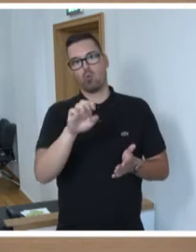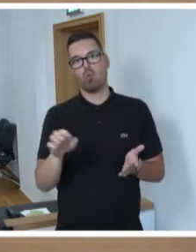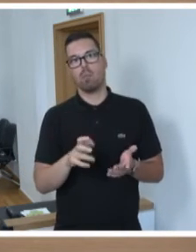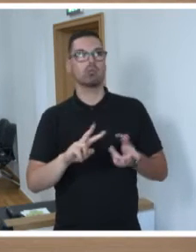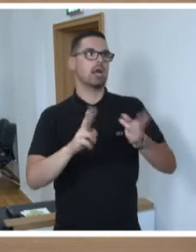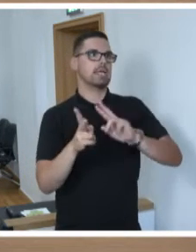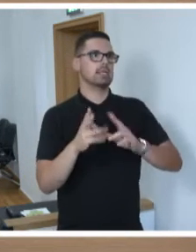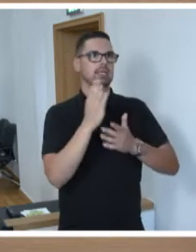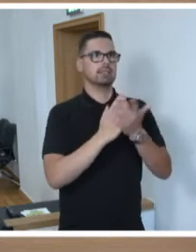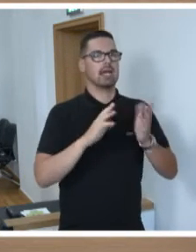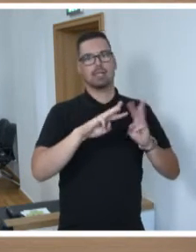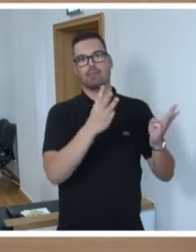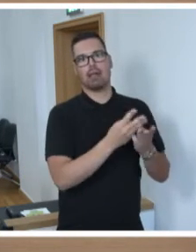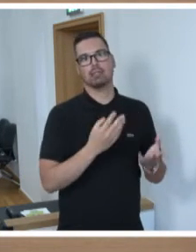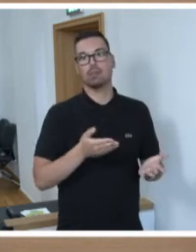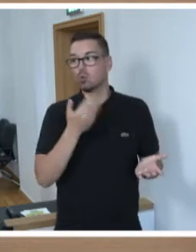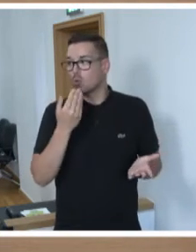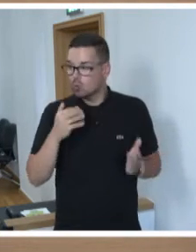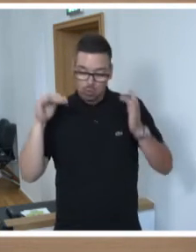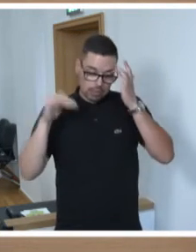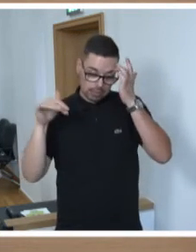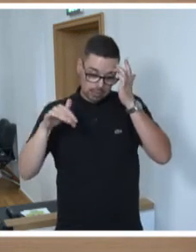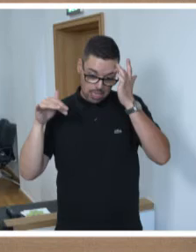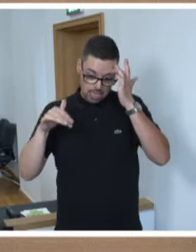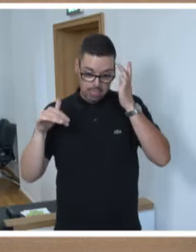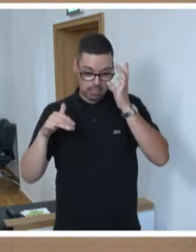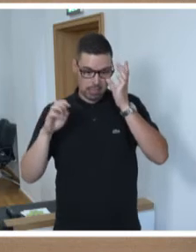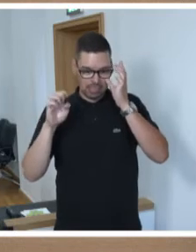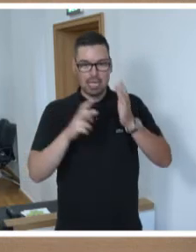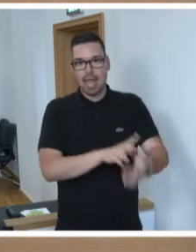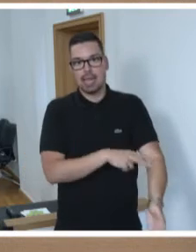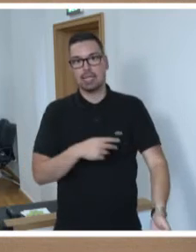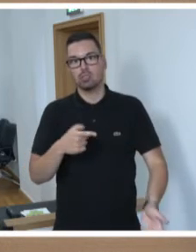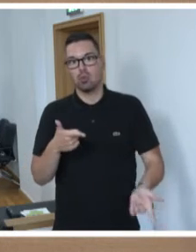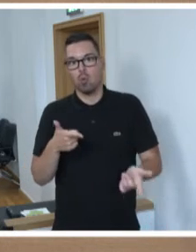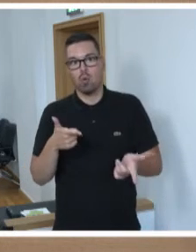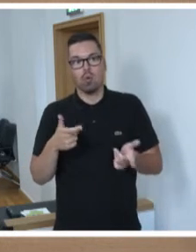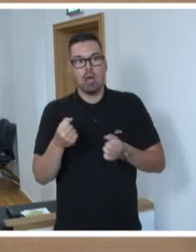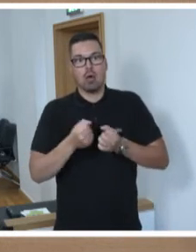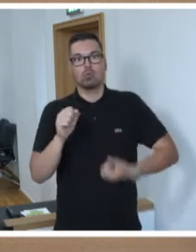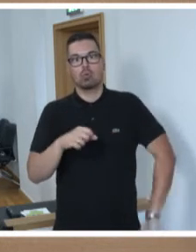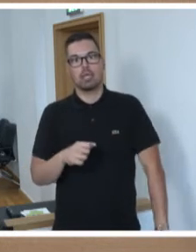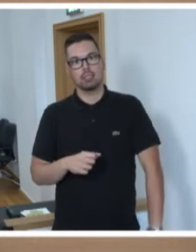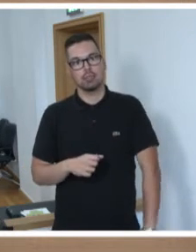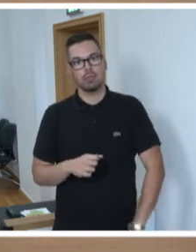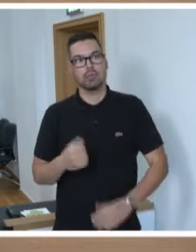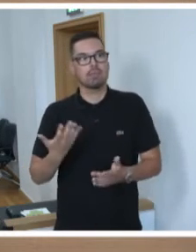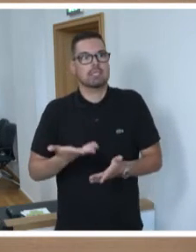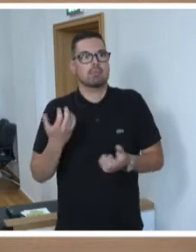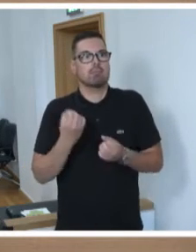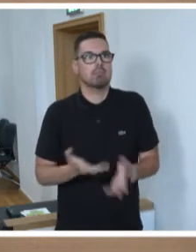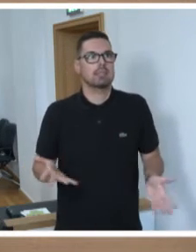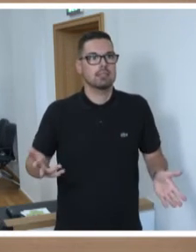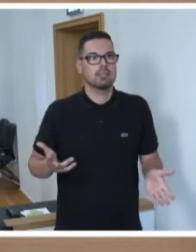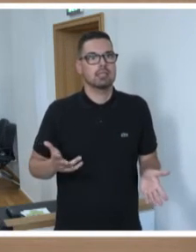es dort eben auf absehbare Zeit keine Möglichkeit gibt, an jedem Ort E-Mobilität nachzutanken? Und was passiert eigentlich als dritten Punkt mit